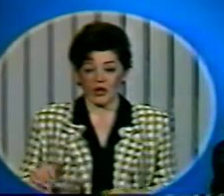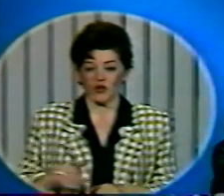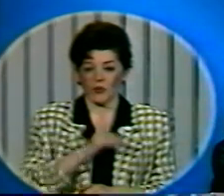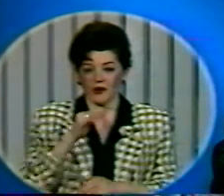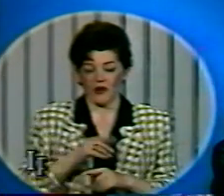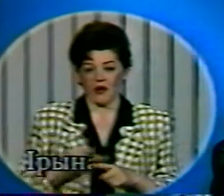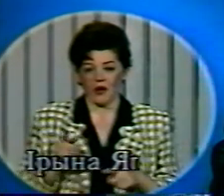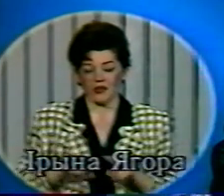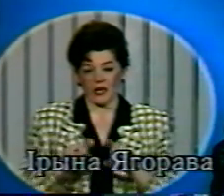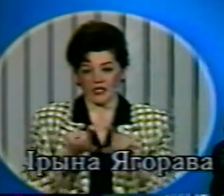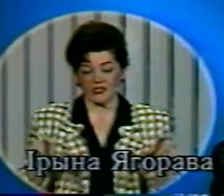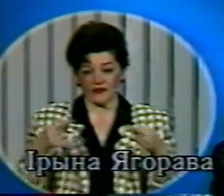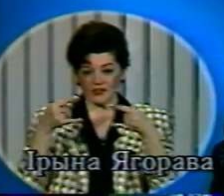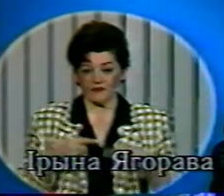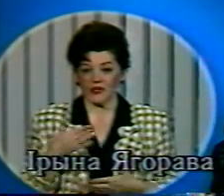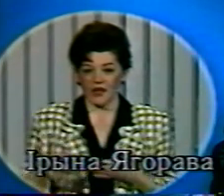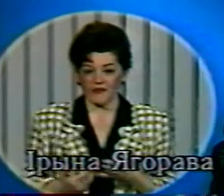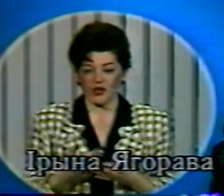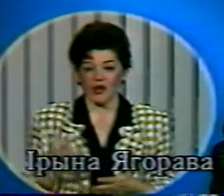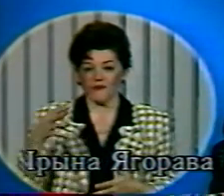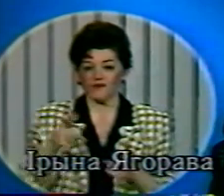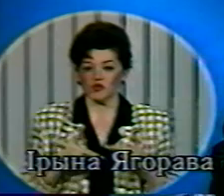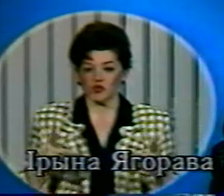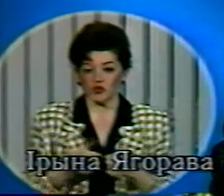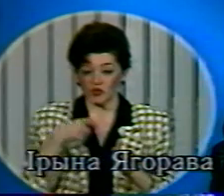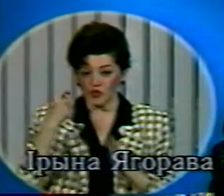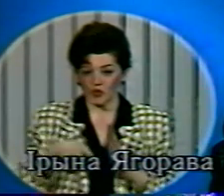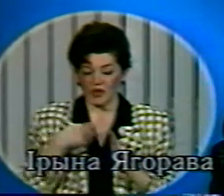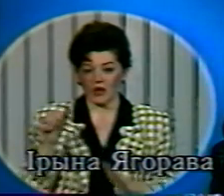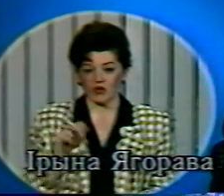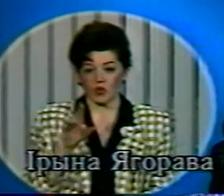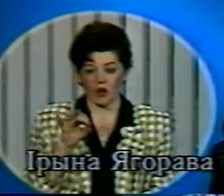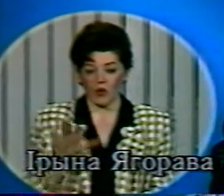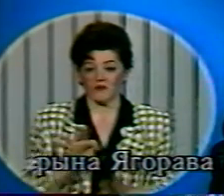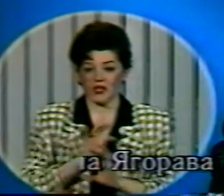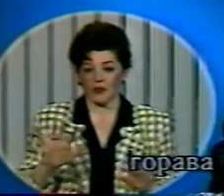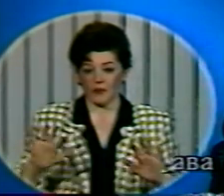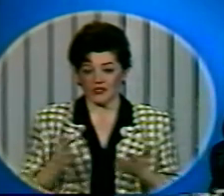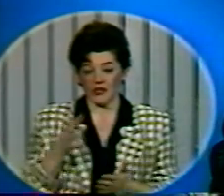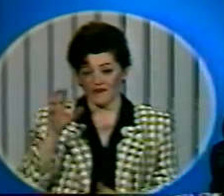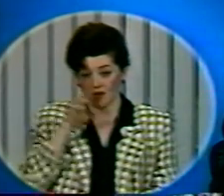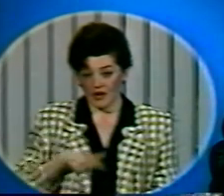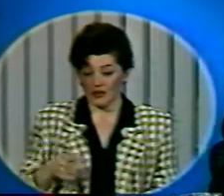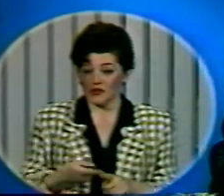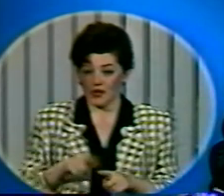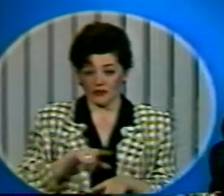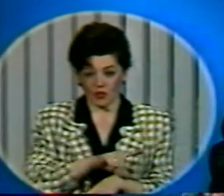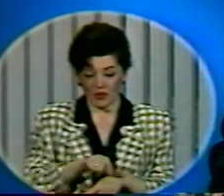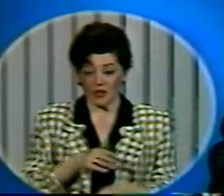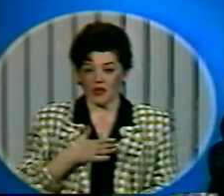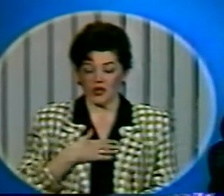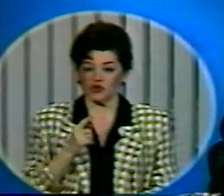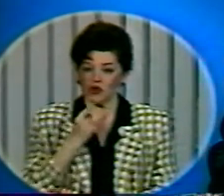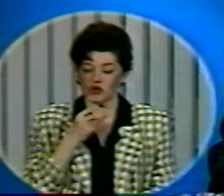Добрый вечер. Это агентство телевизионных новинок. У студии Олесь Кругляков. Заглядом подей Украине на эту годину. Наша